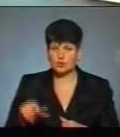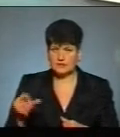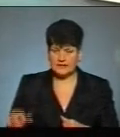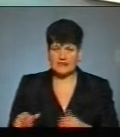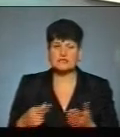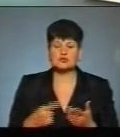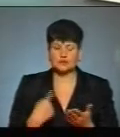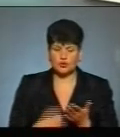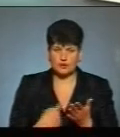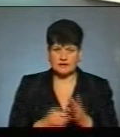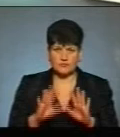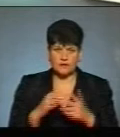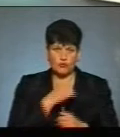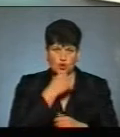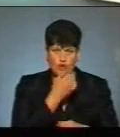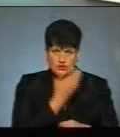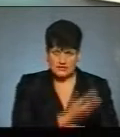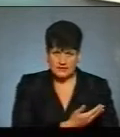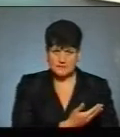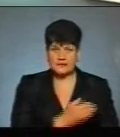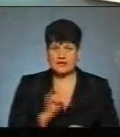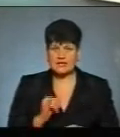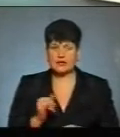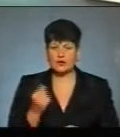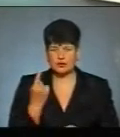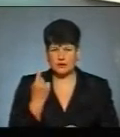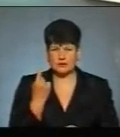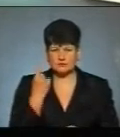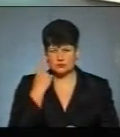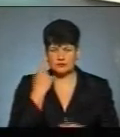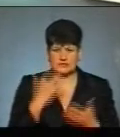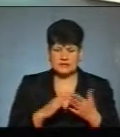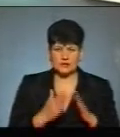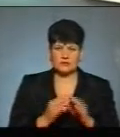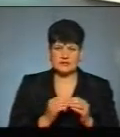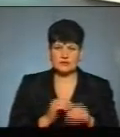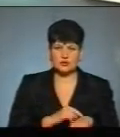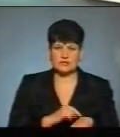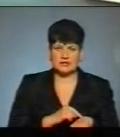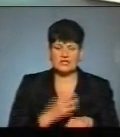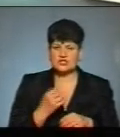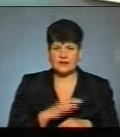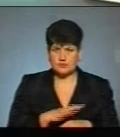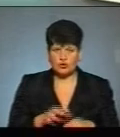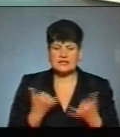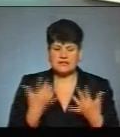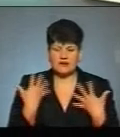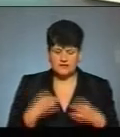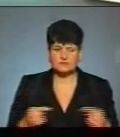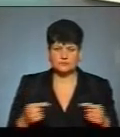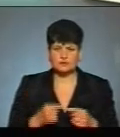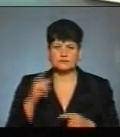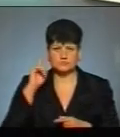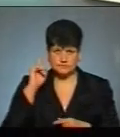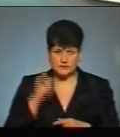в дорослій лікарні. І одна підозра вже станом сьогодні, на 10 годину ранку ще не було, а вже зараз маємо інформацію,